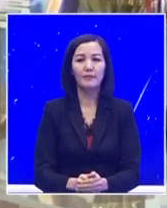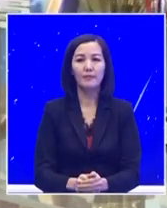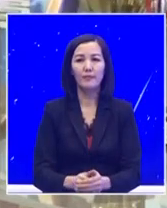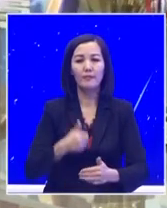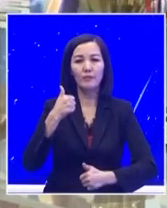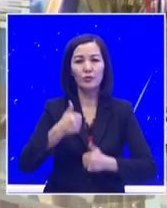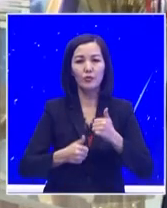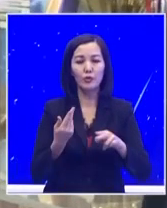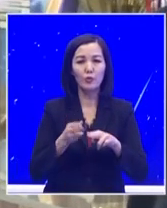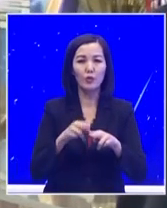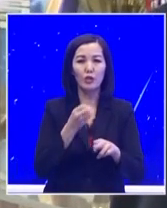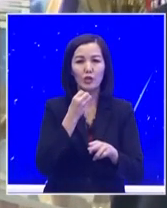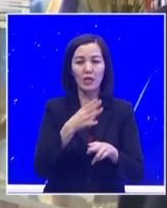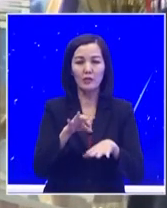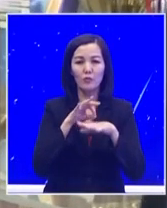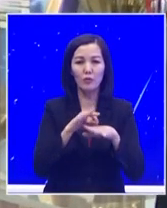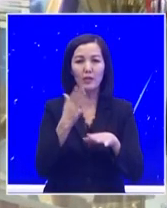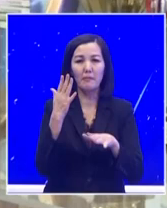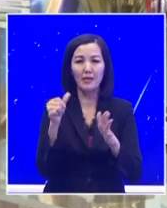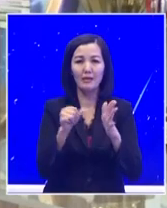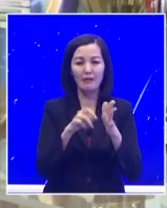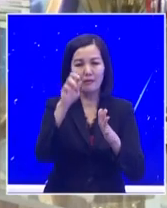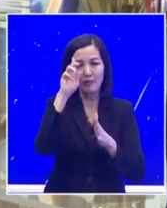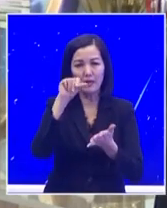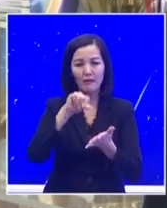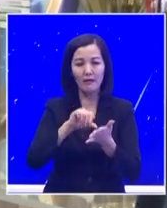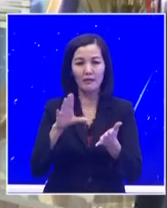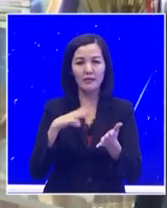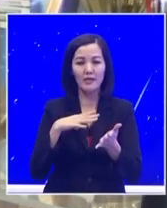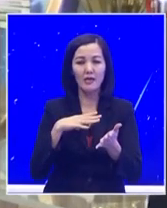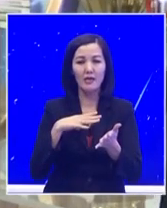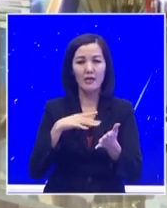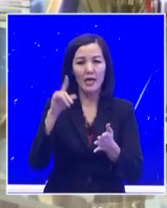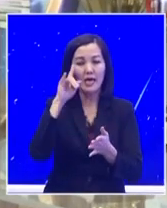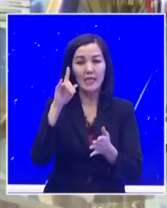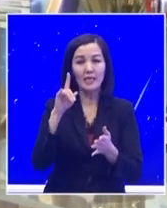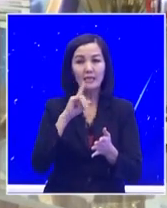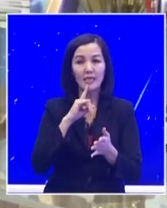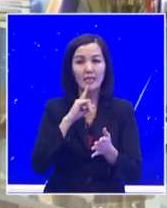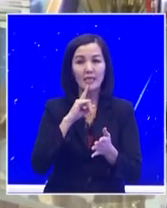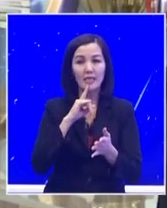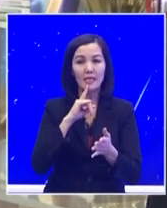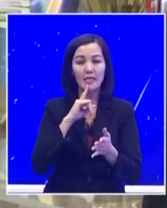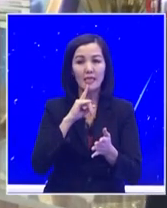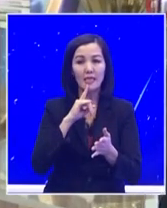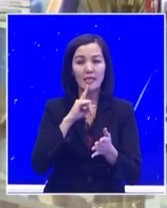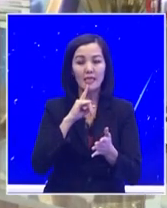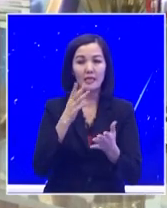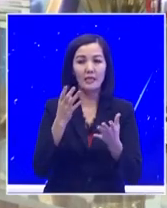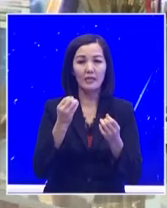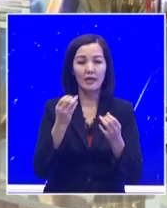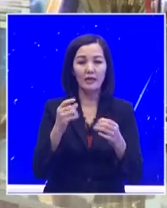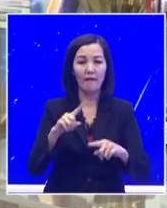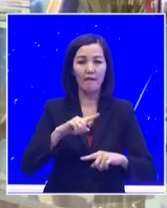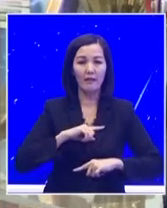Турнир өте жақсы деңгейде өтті. 5-6 мемлекет қатысты, сырт шеттерден және Қазақстанның іші қатысты. Және